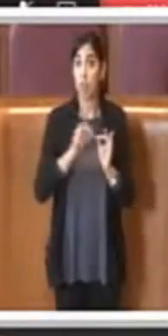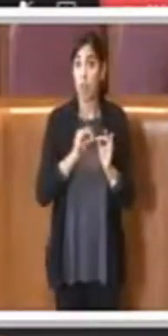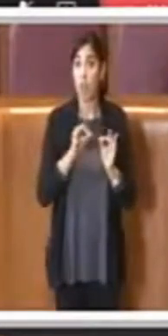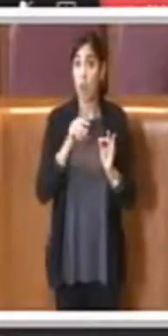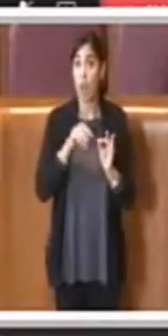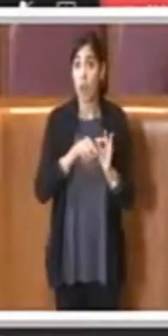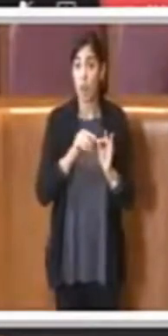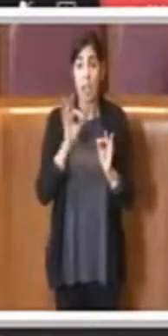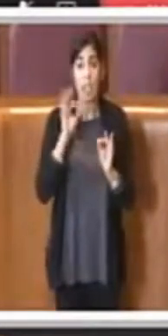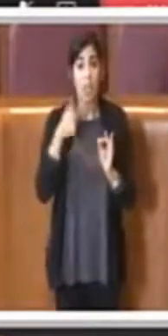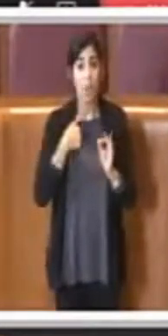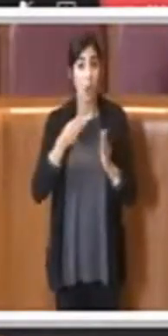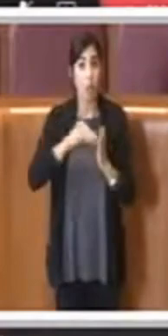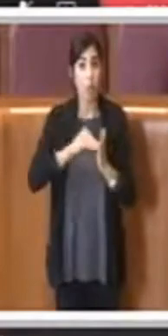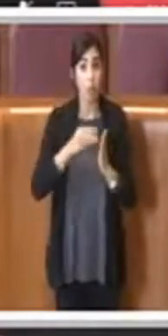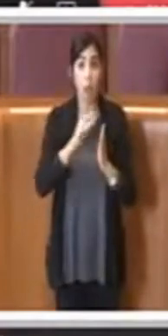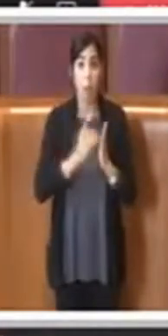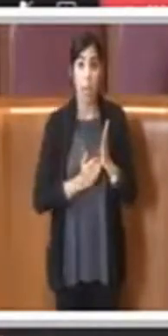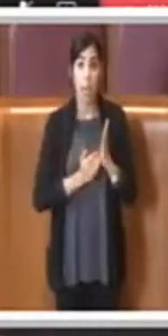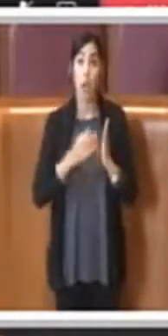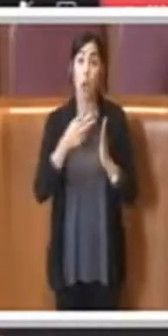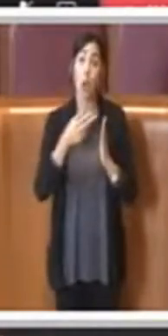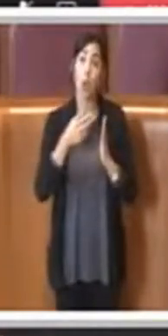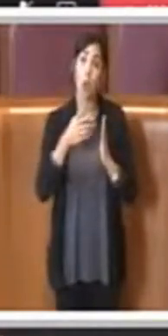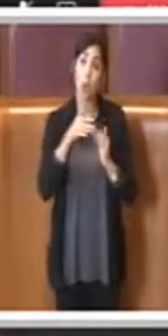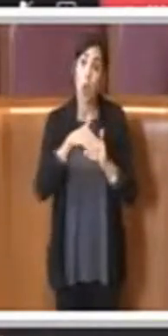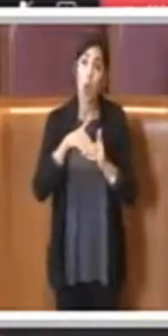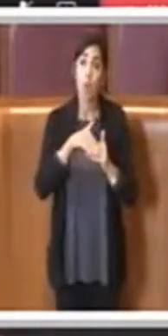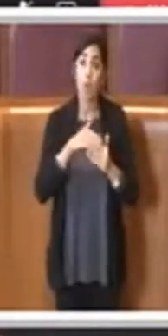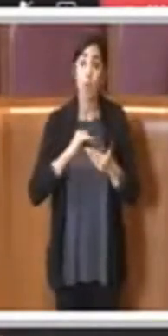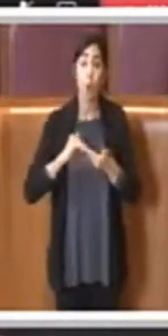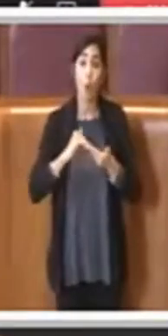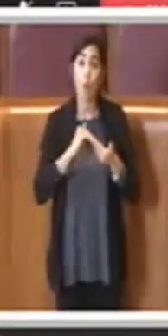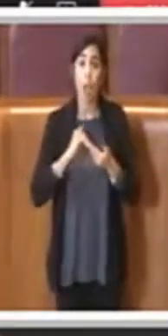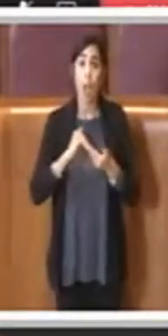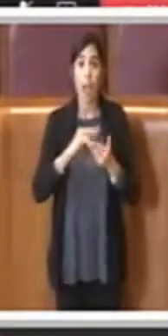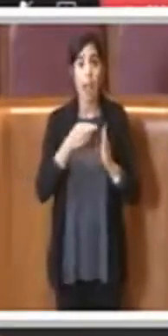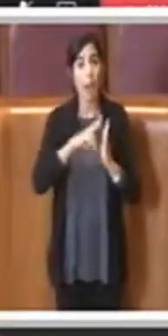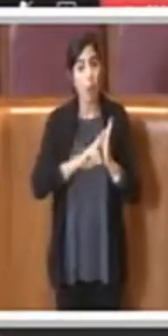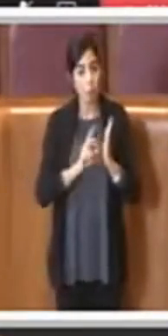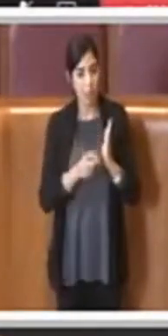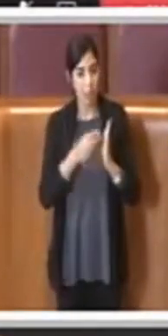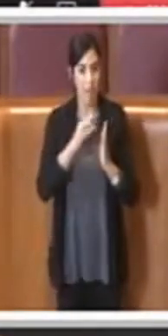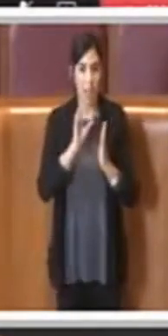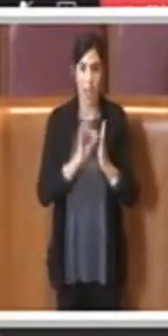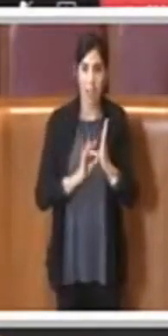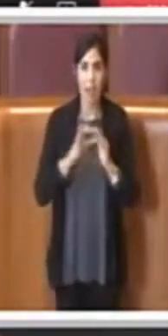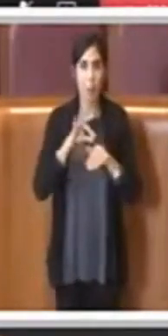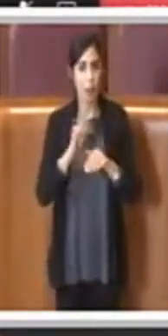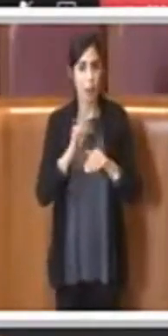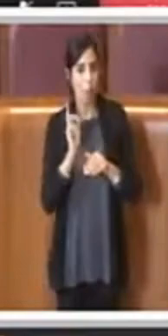piano sociale delle linee guida per un regolamento che sta per essere presentato. Quindi